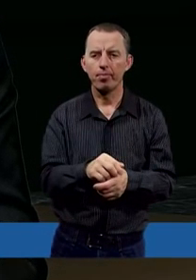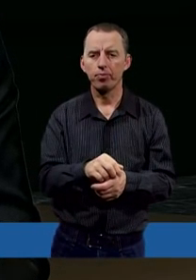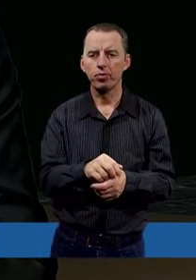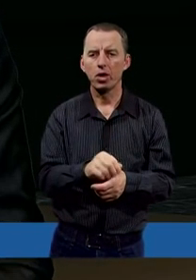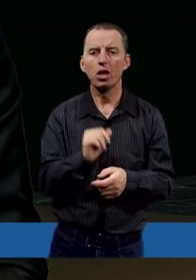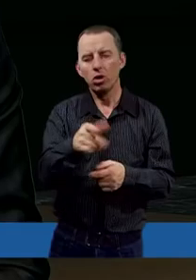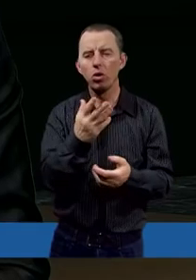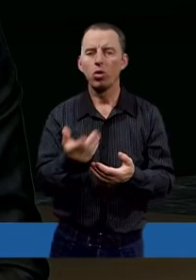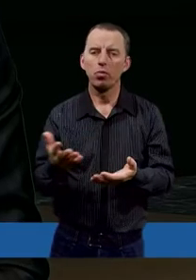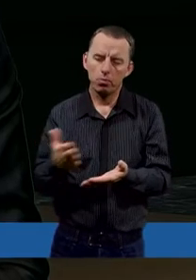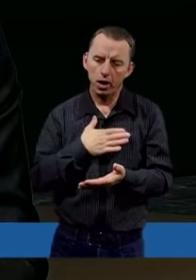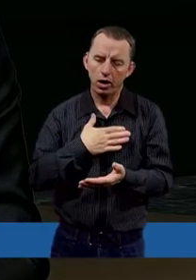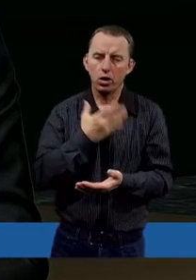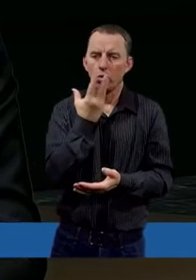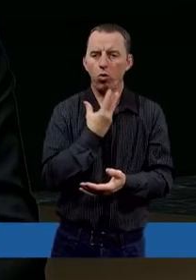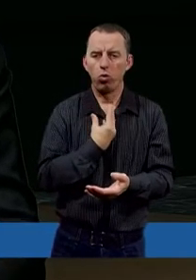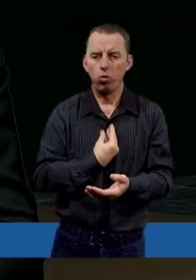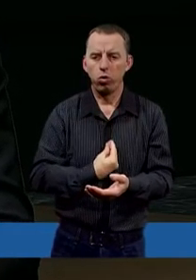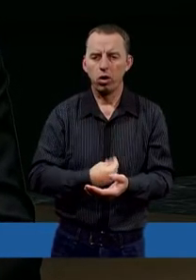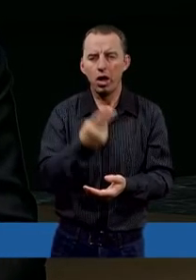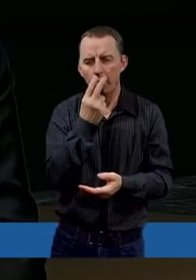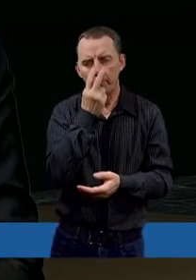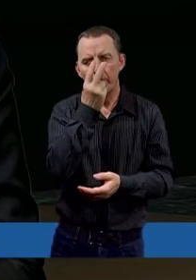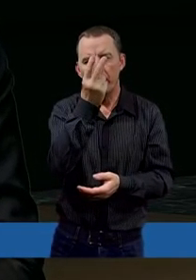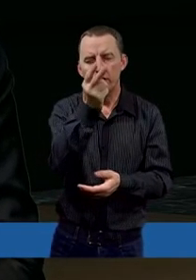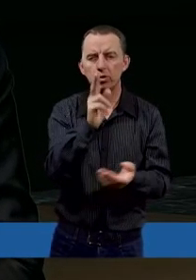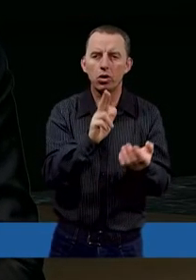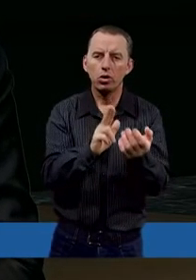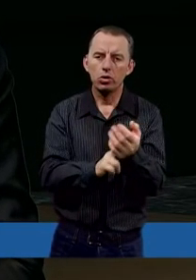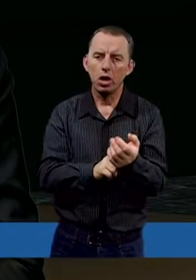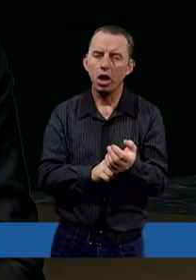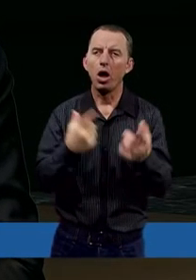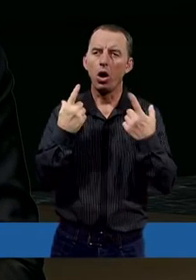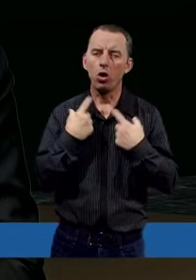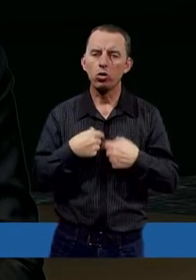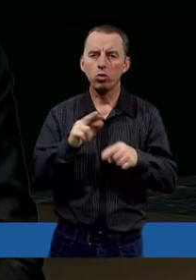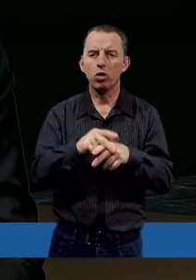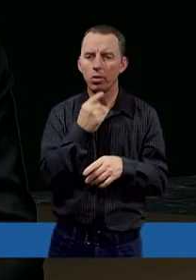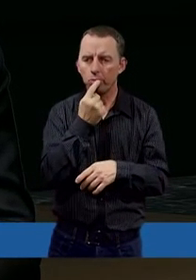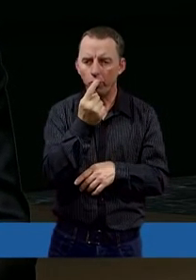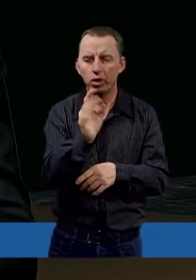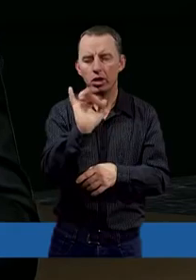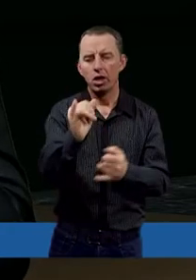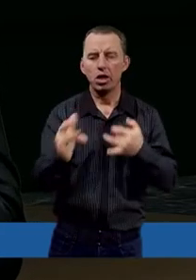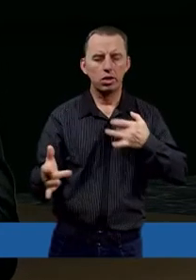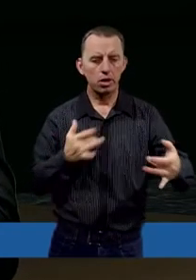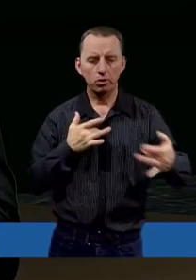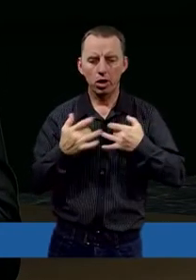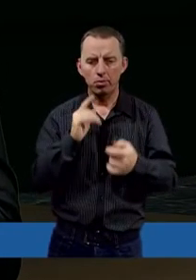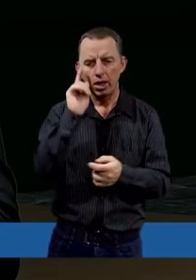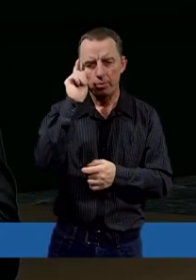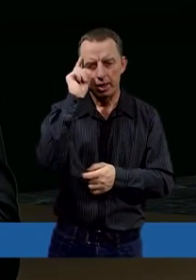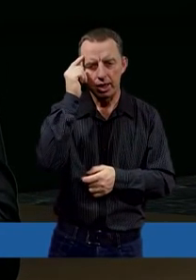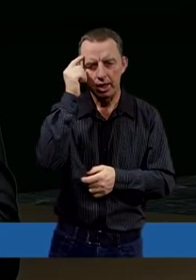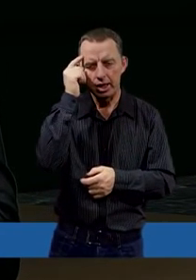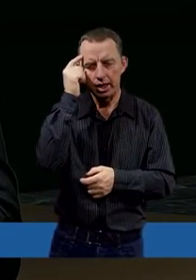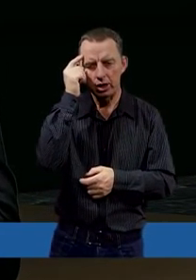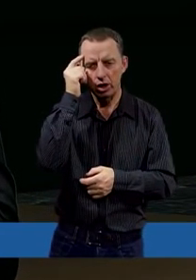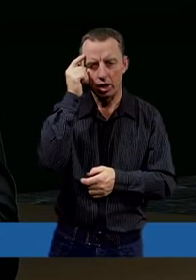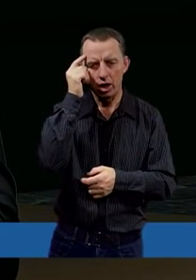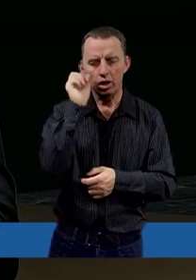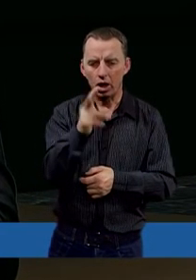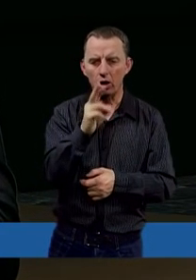mieli tą ulgę. Z drugiej strony bym tutaj patrząc na Hioba, bym powiedział, że jego cierpienie psychiczne,